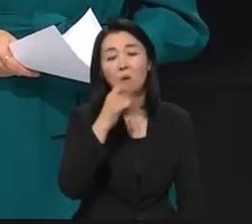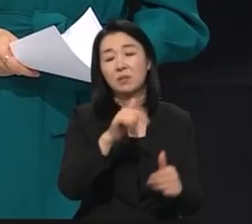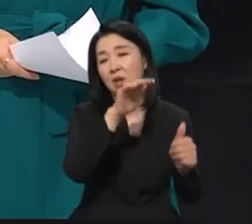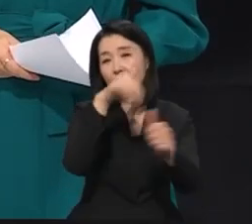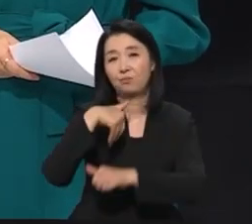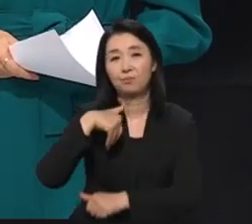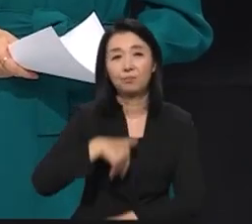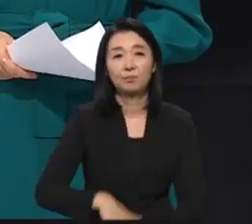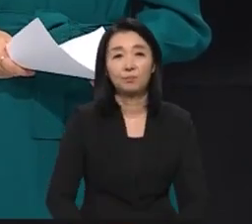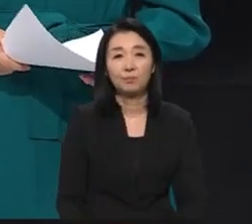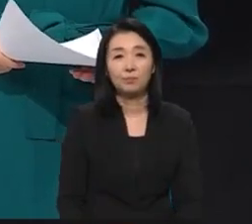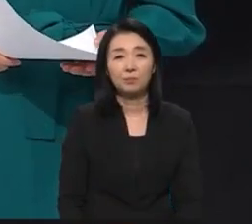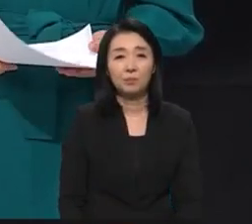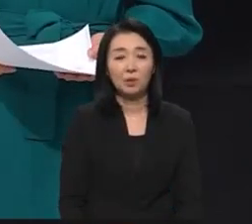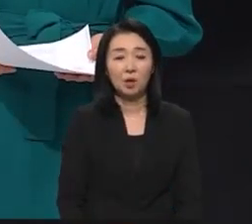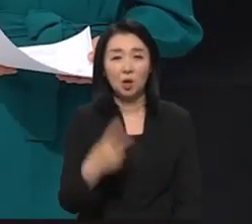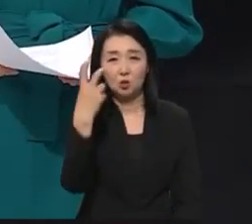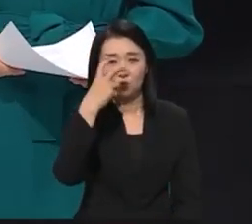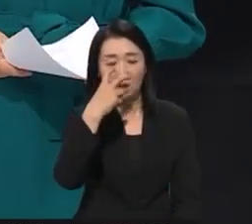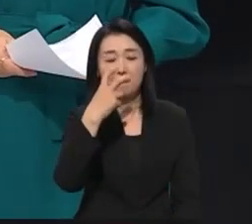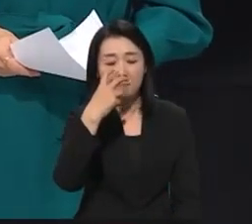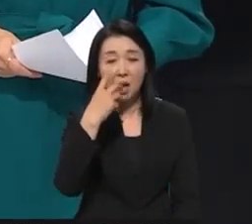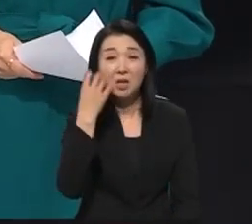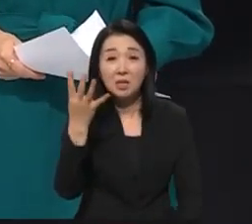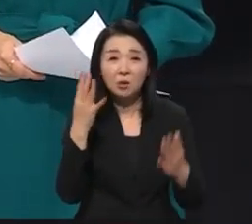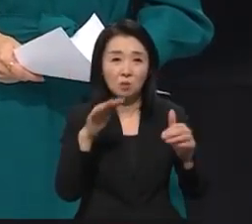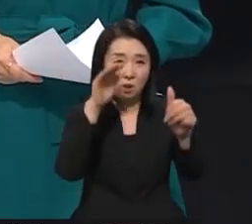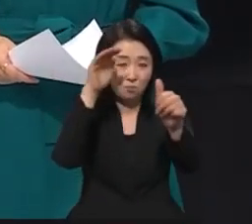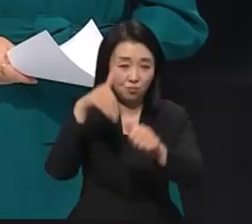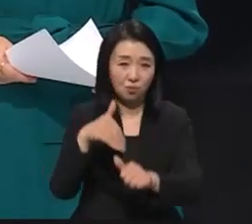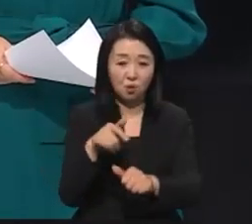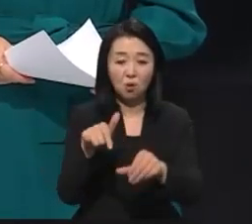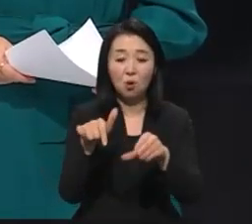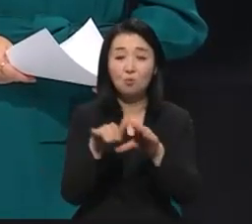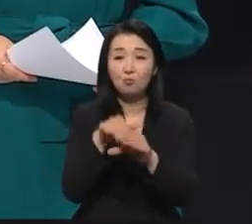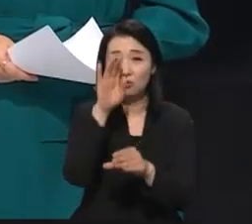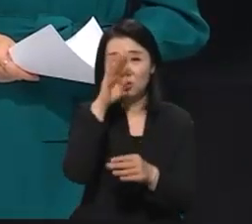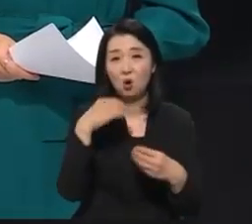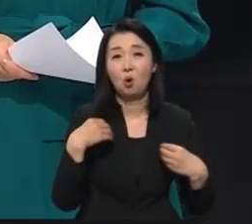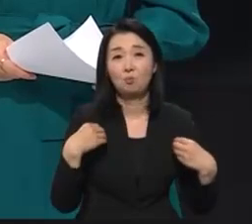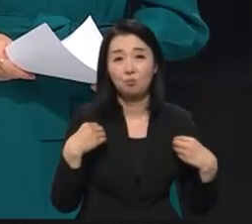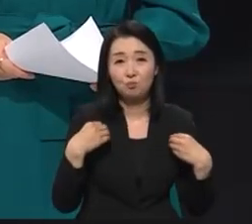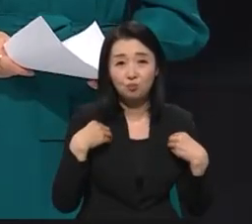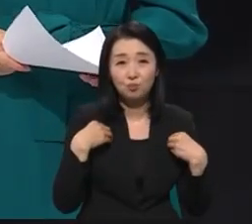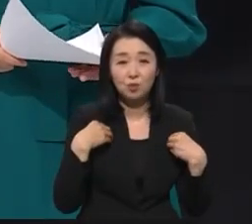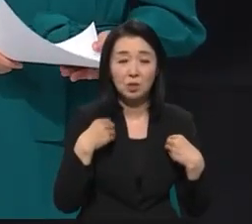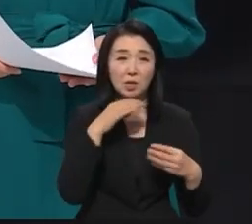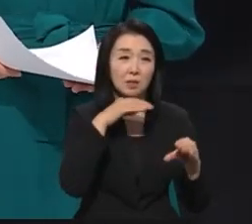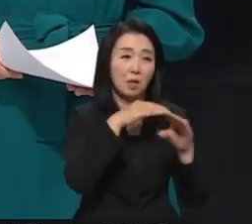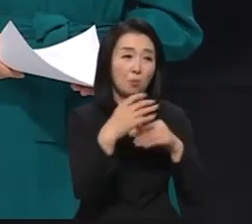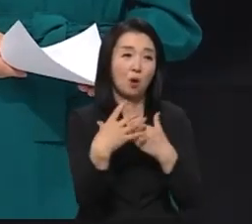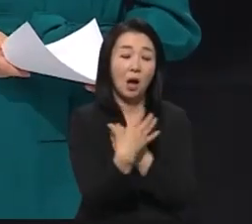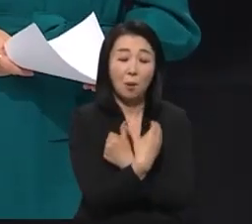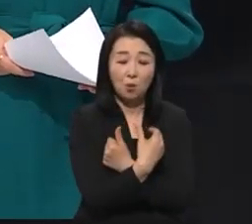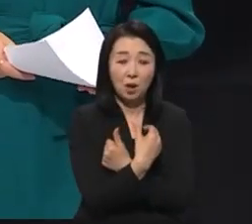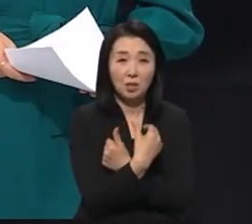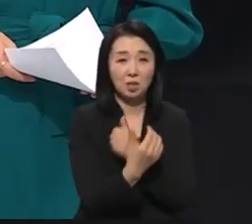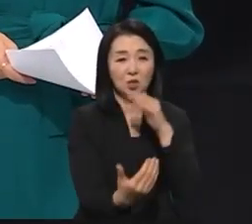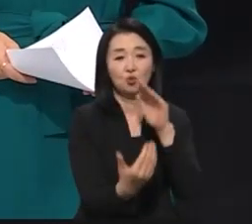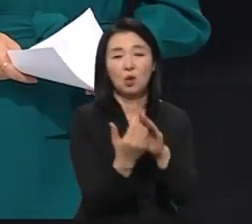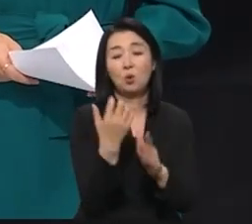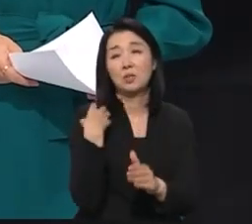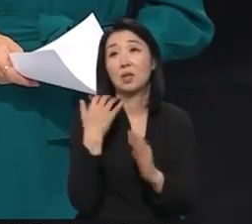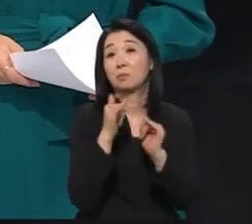검찰에 출석했습니다 수사에 착수한지 약 4개월 만에 문재인 정부의 대북 안보라인에 최고 책임자를 소환한